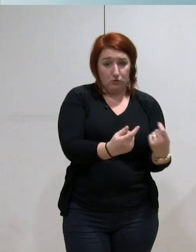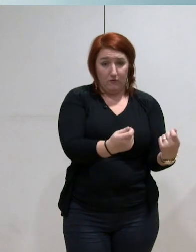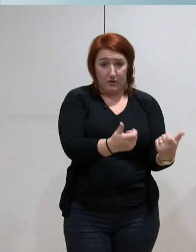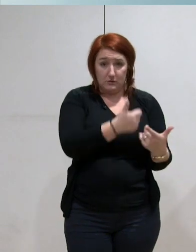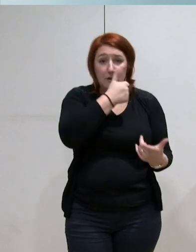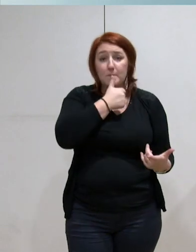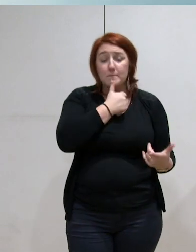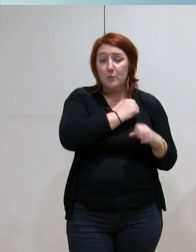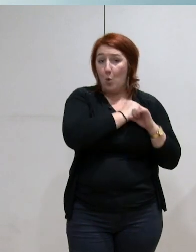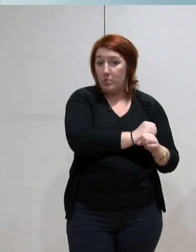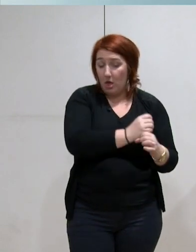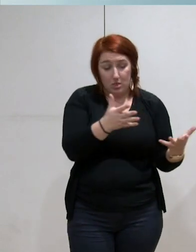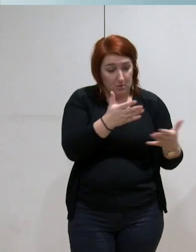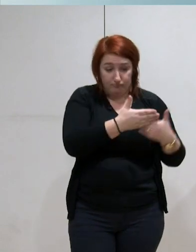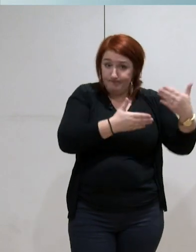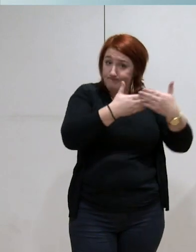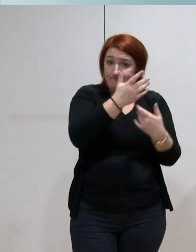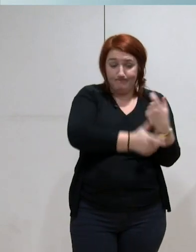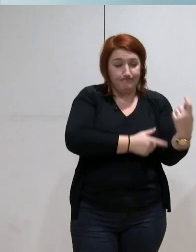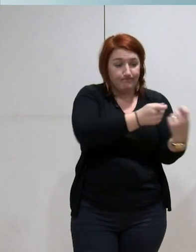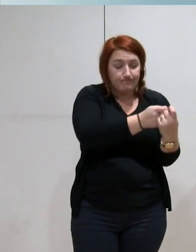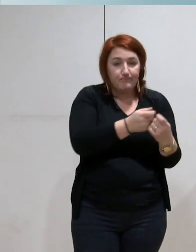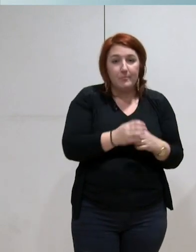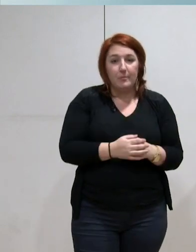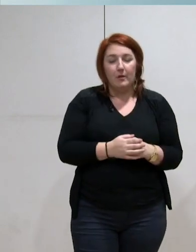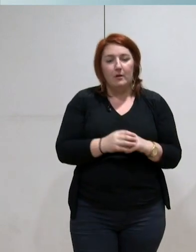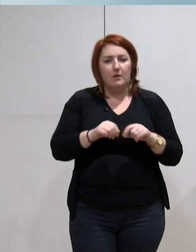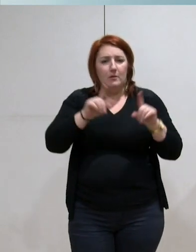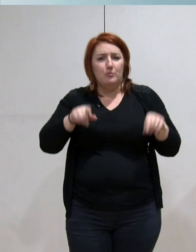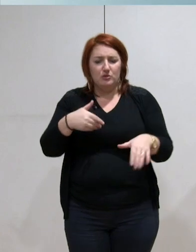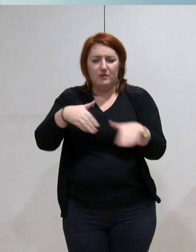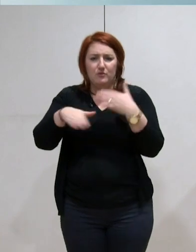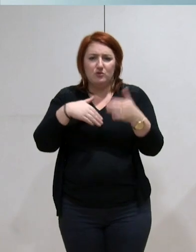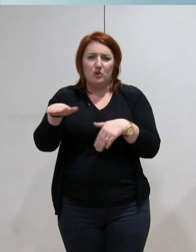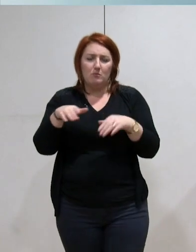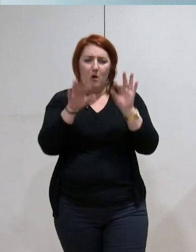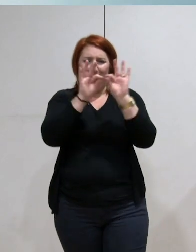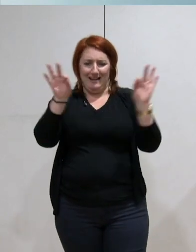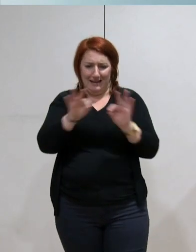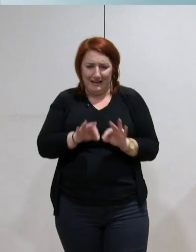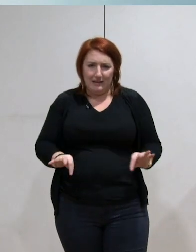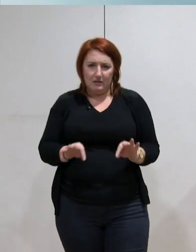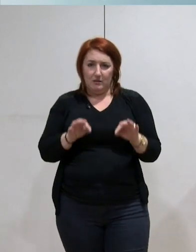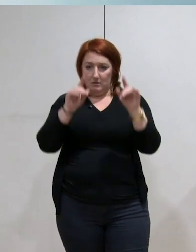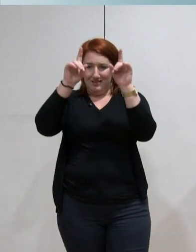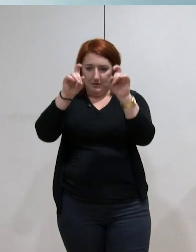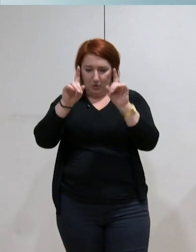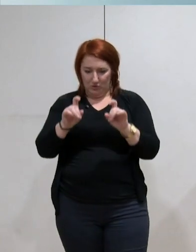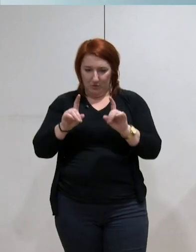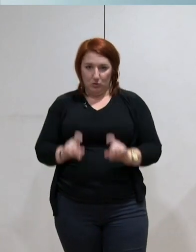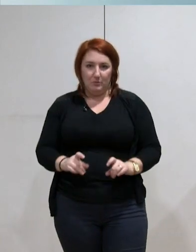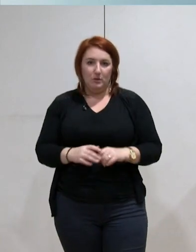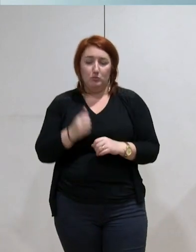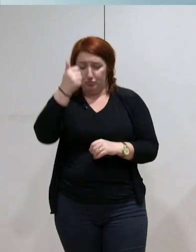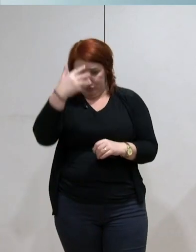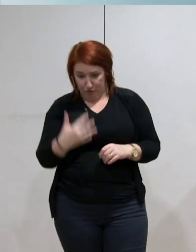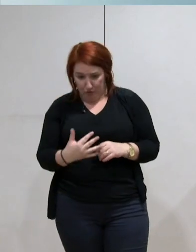et avec différents chapitres au sein de ce budget fonctionnement qui ont diminué alors que le budget